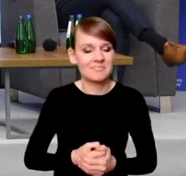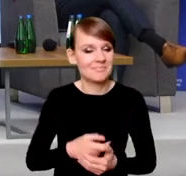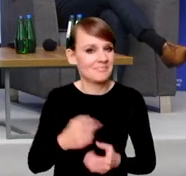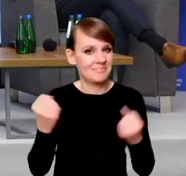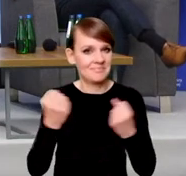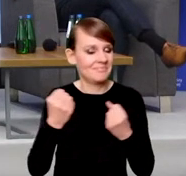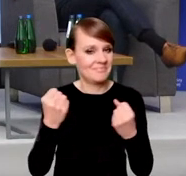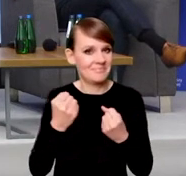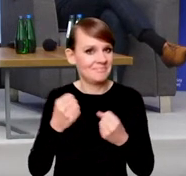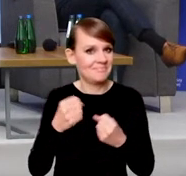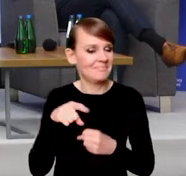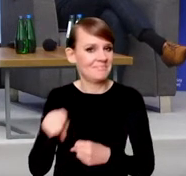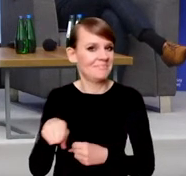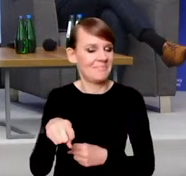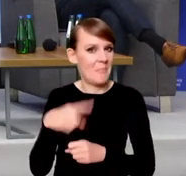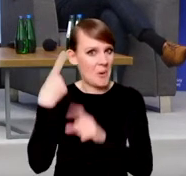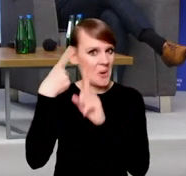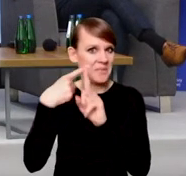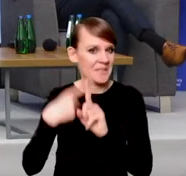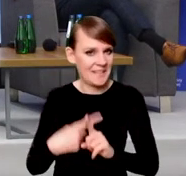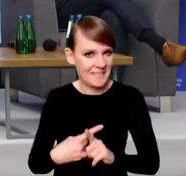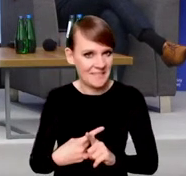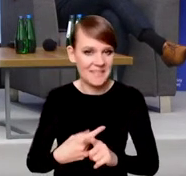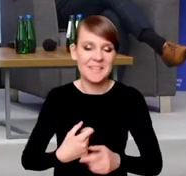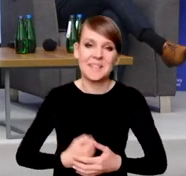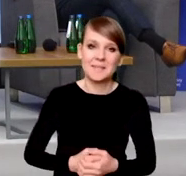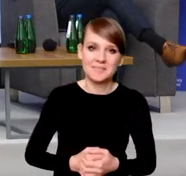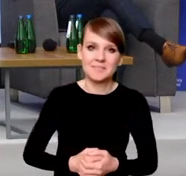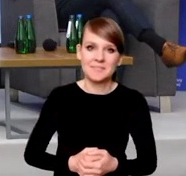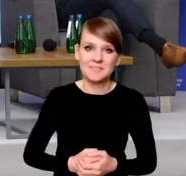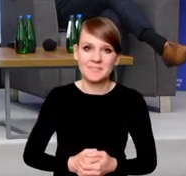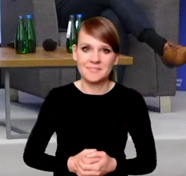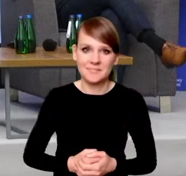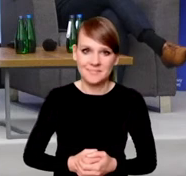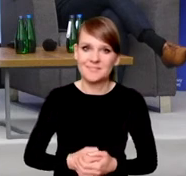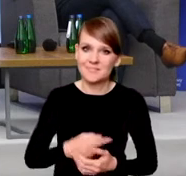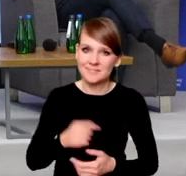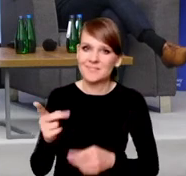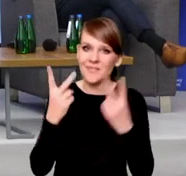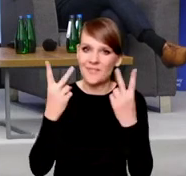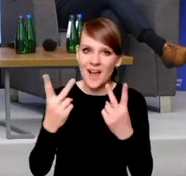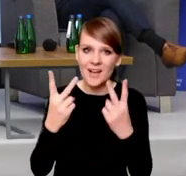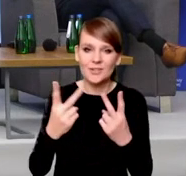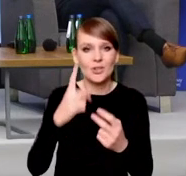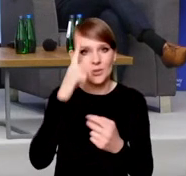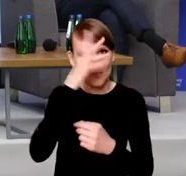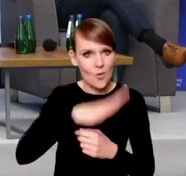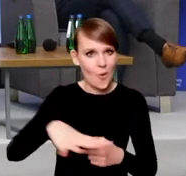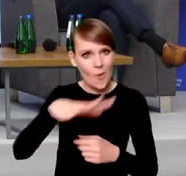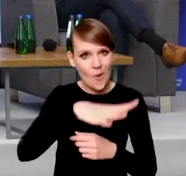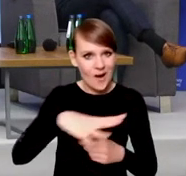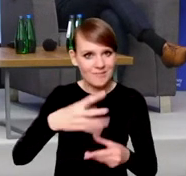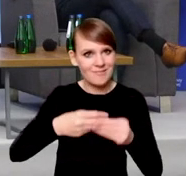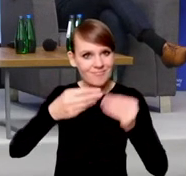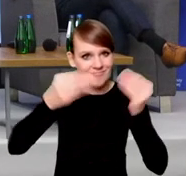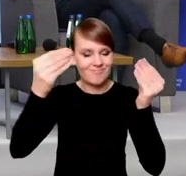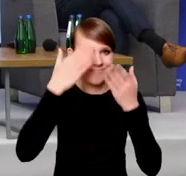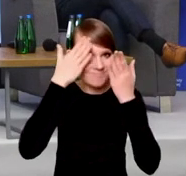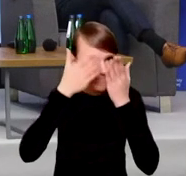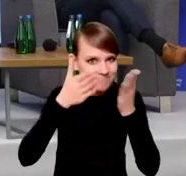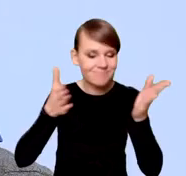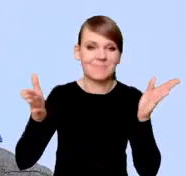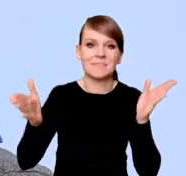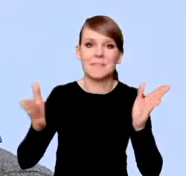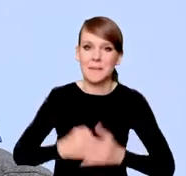optymistyczne zwrócenie uwagi na budowanie tego społeczeństwa, rozszerzanie horyzontów. A